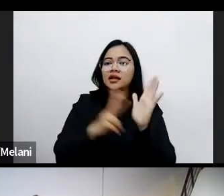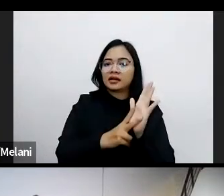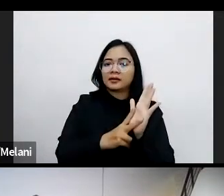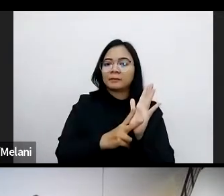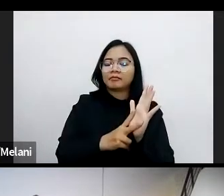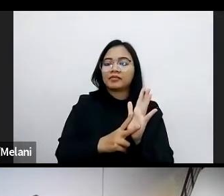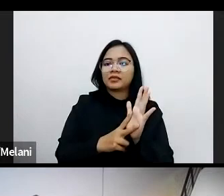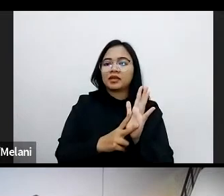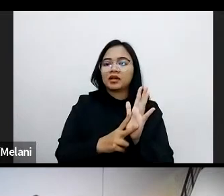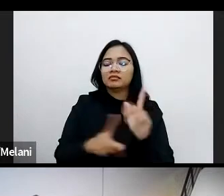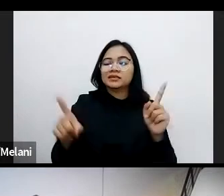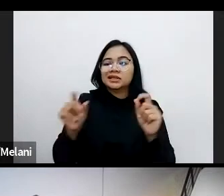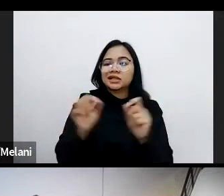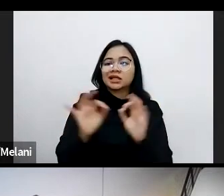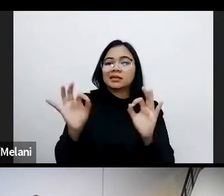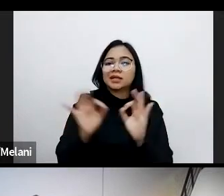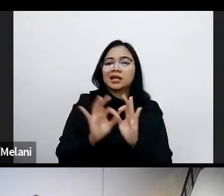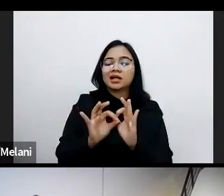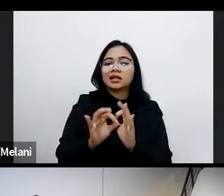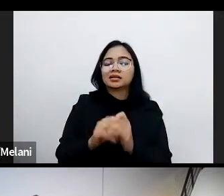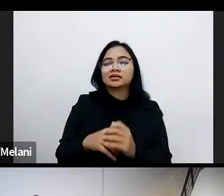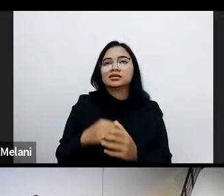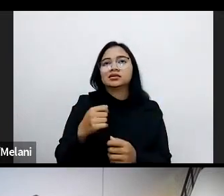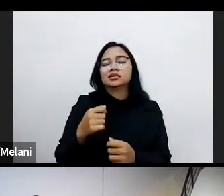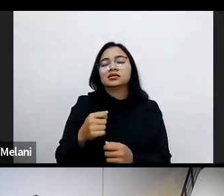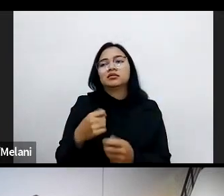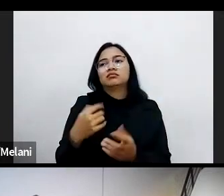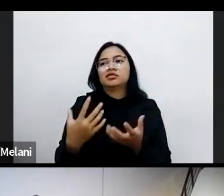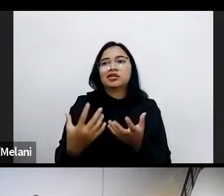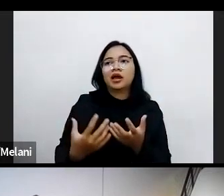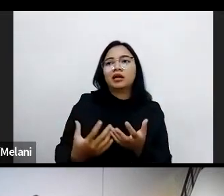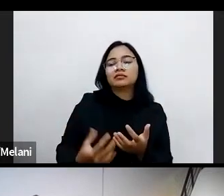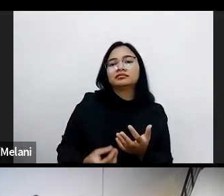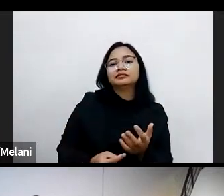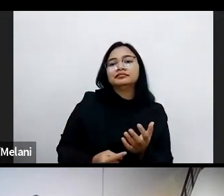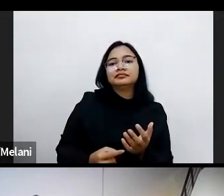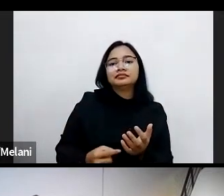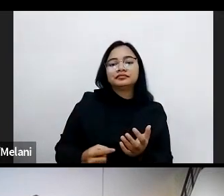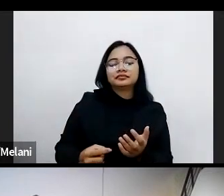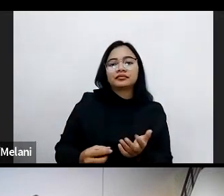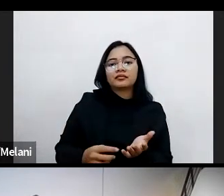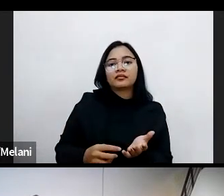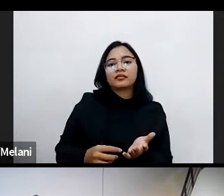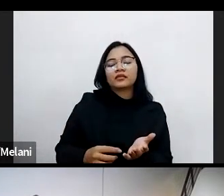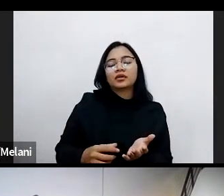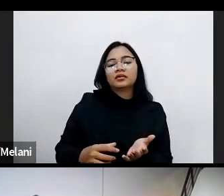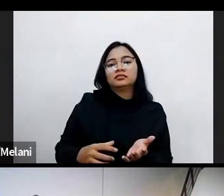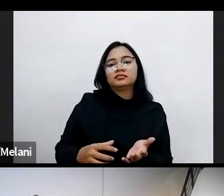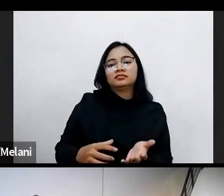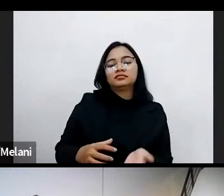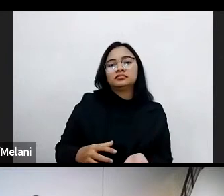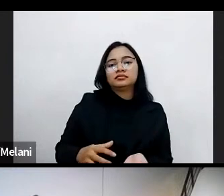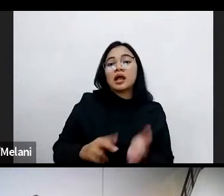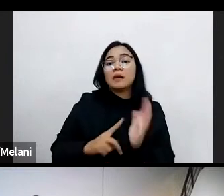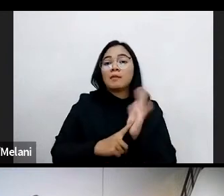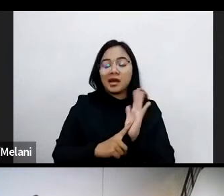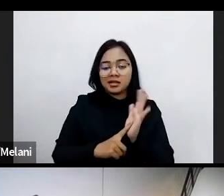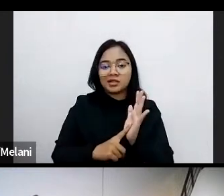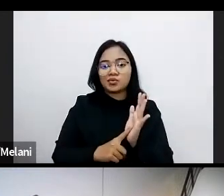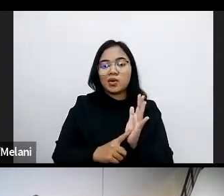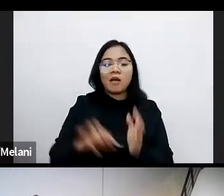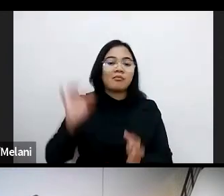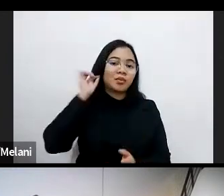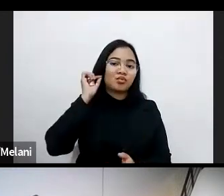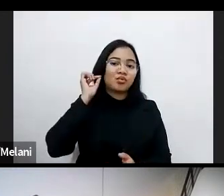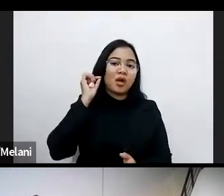konteks lokal atau memungkinkan mahasiswa perempuan, terutama yang dari daerah remote yang sering kali